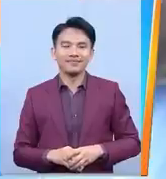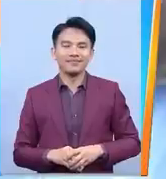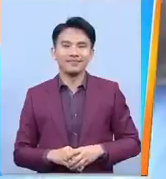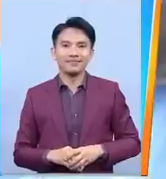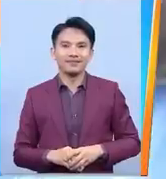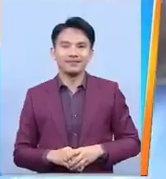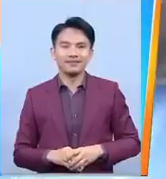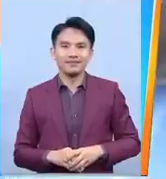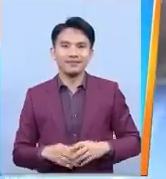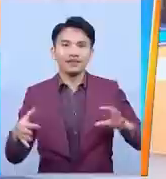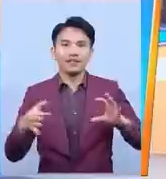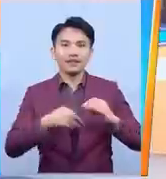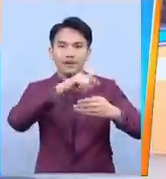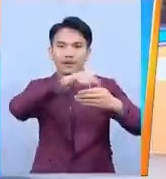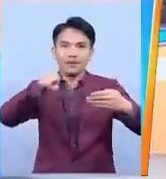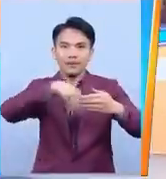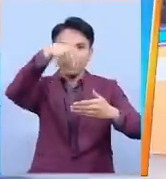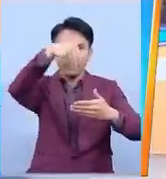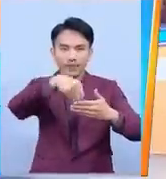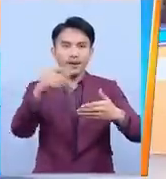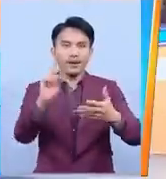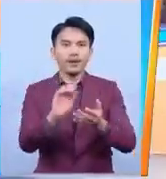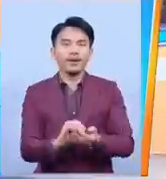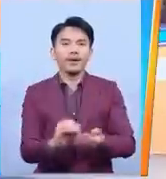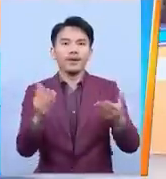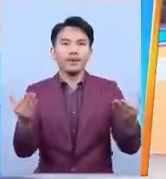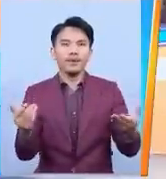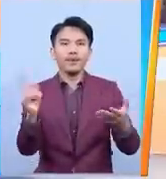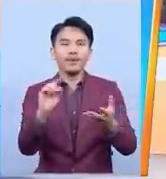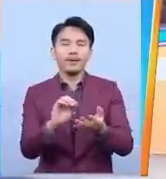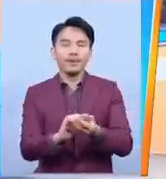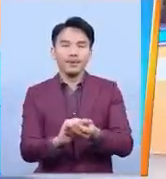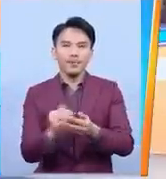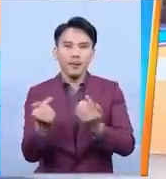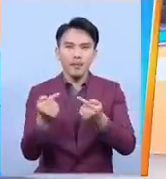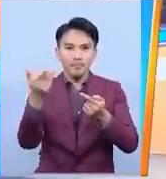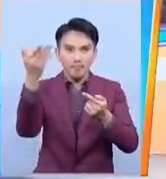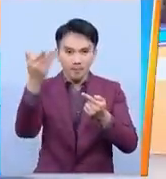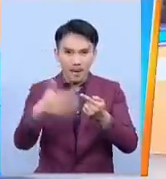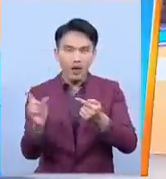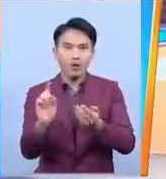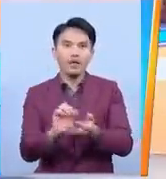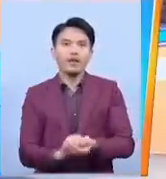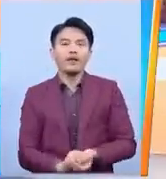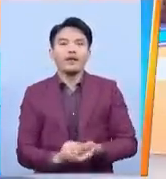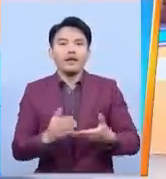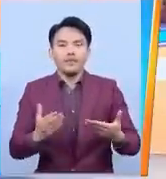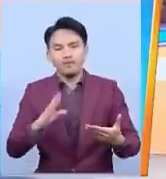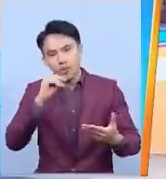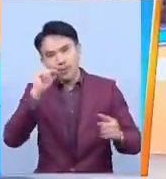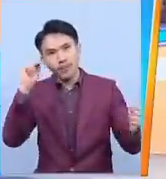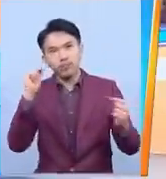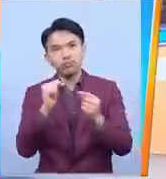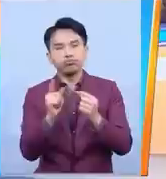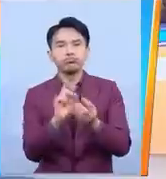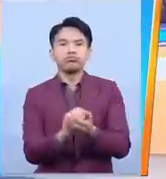ทีนี้เรื่องของการเลือกตั้งในรอบนี้คุณผู้ชมคุณชูวิทย์เนี่ยนอกจากออกมาฟาดกับทนายตั้มแล้วเนี่ยนะคะก็มีการพูดถึงด้วยนะบอก